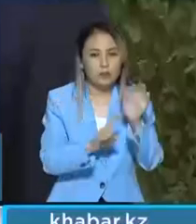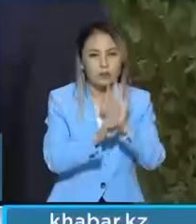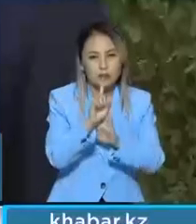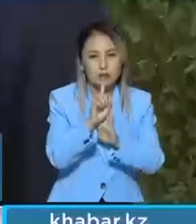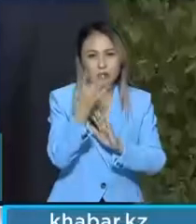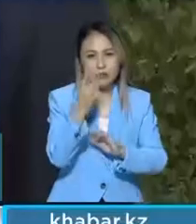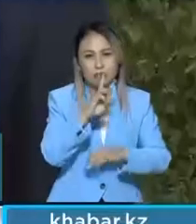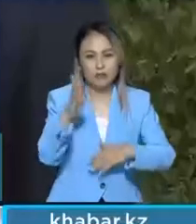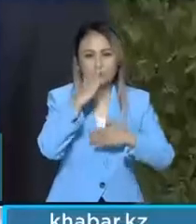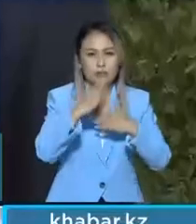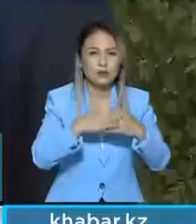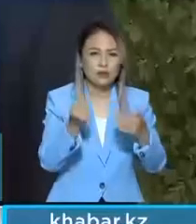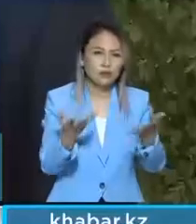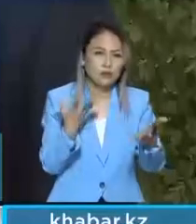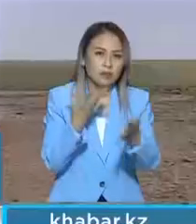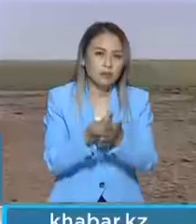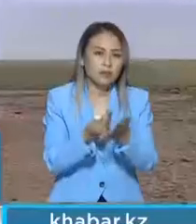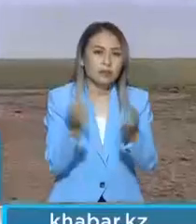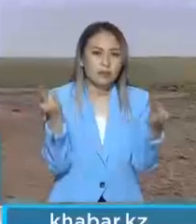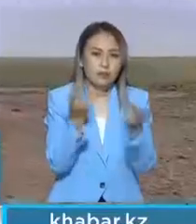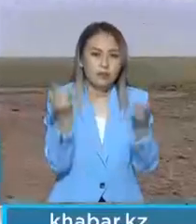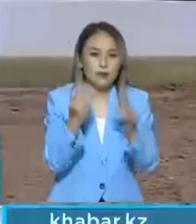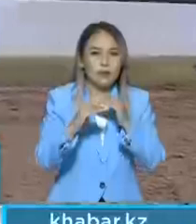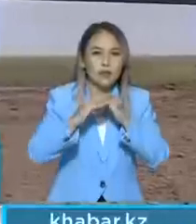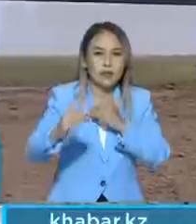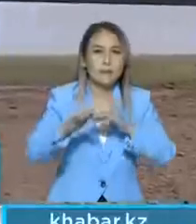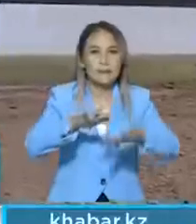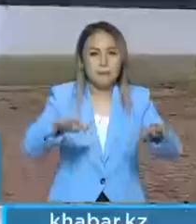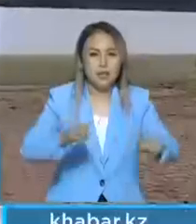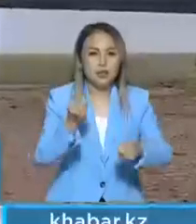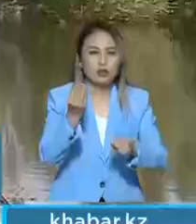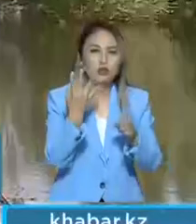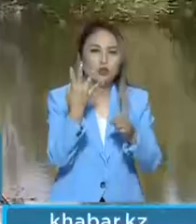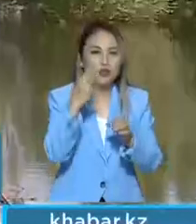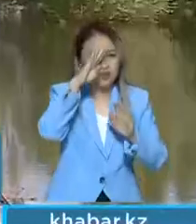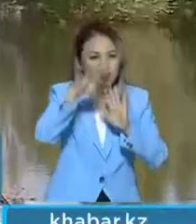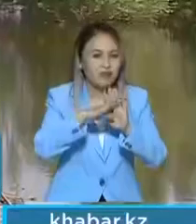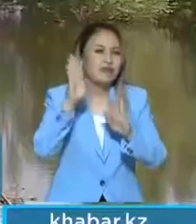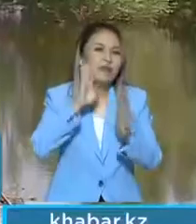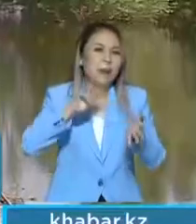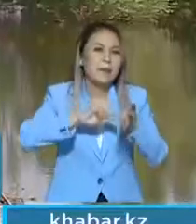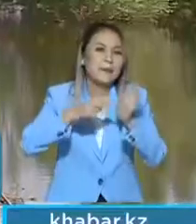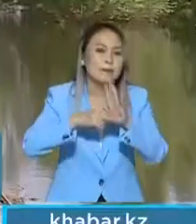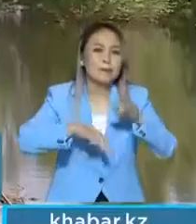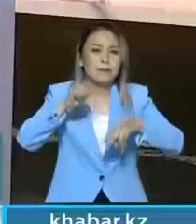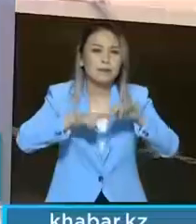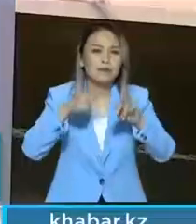астам қаражат бүгінгі таңда керек. Жергілікті билік өңірден тағы 4 су қойма салуды көздеп отыр. Құрылысы